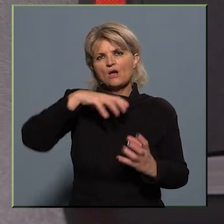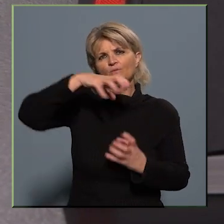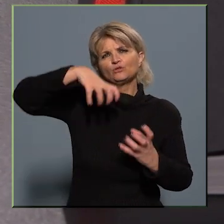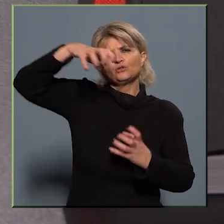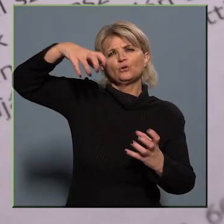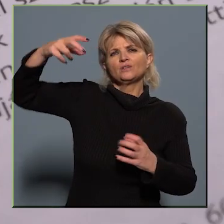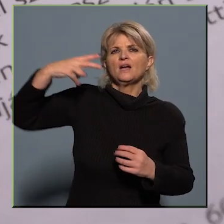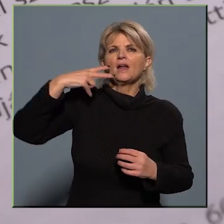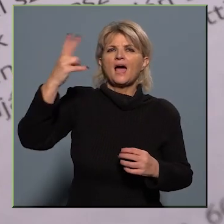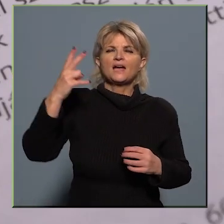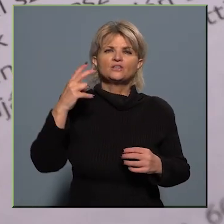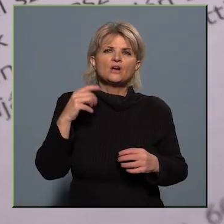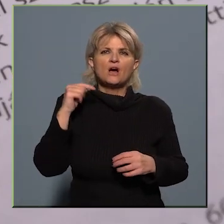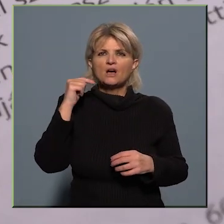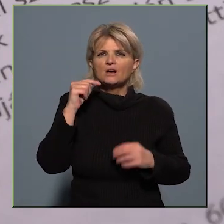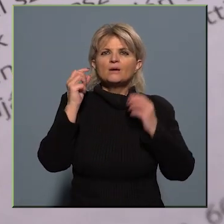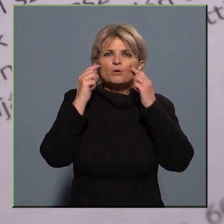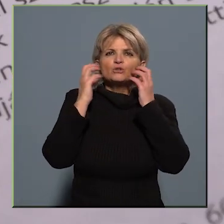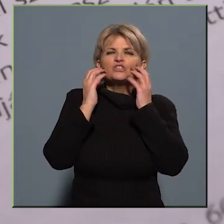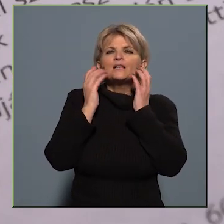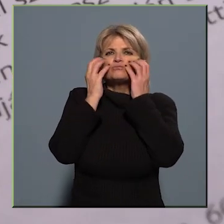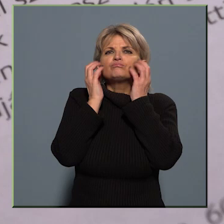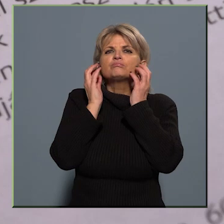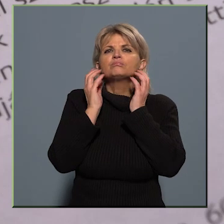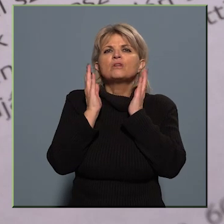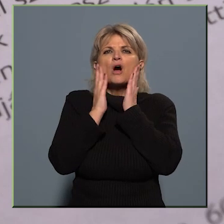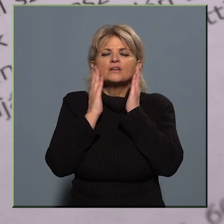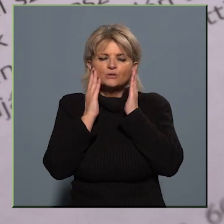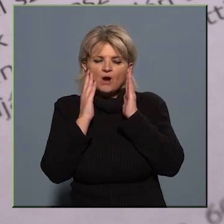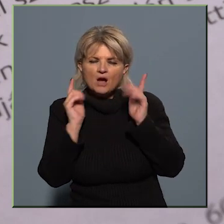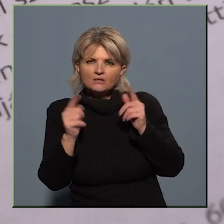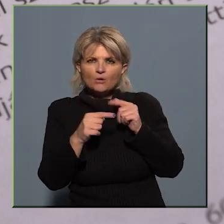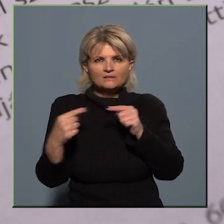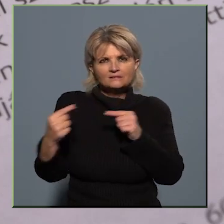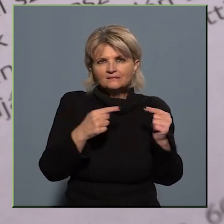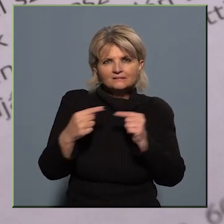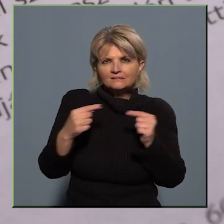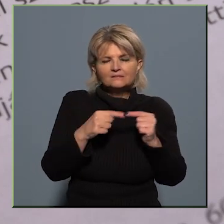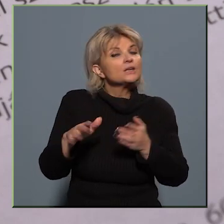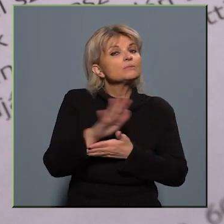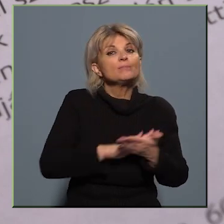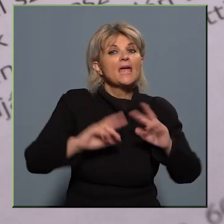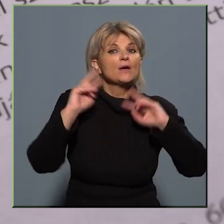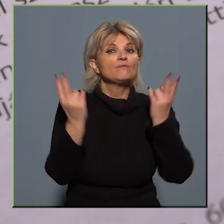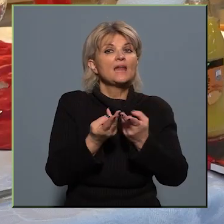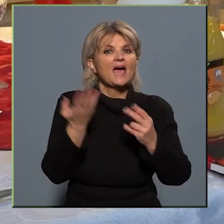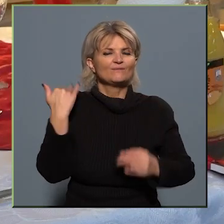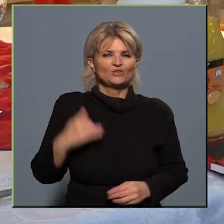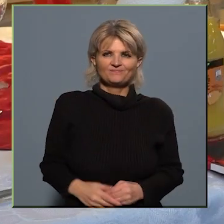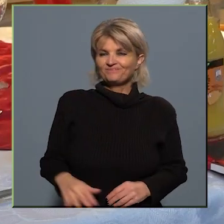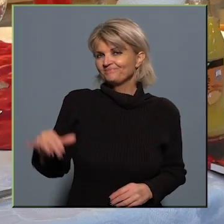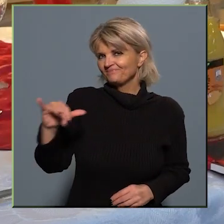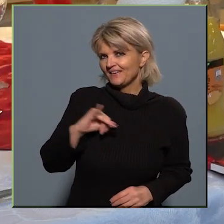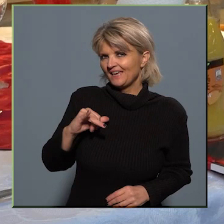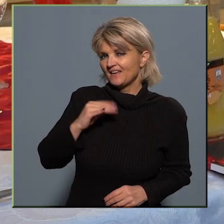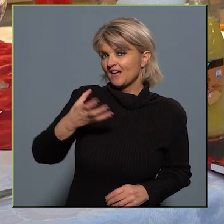borostás arcokat, ahogy esetleg egymásnak feszülnek az indulatok. Az milyen világ volt? Hát ez egy érdekes, ez egy jó